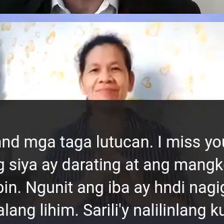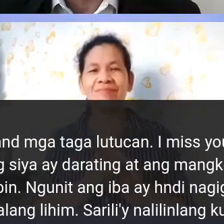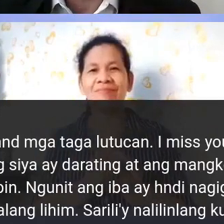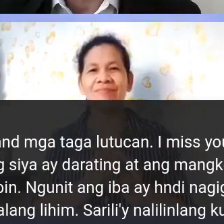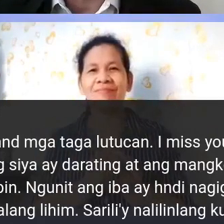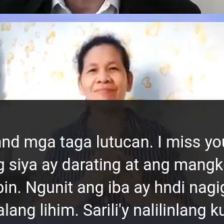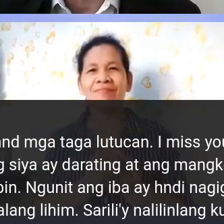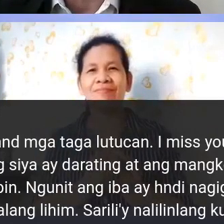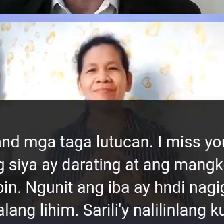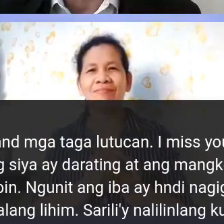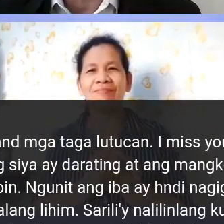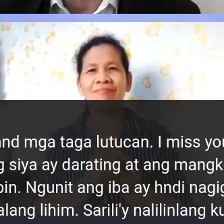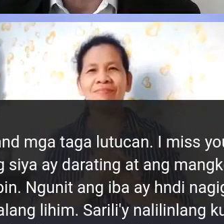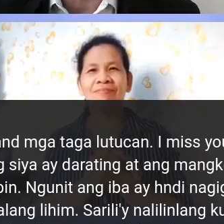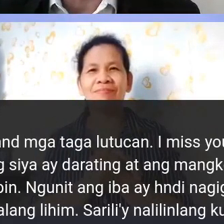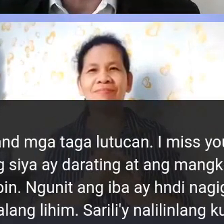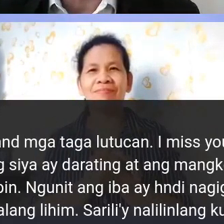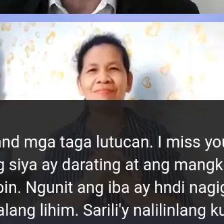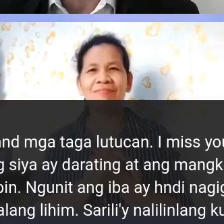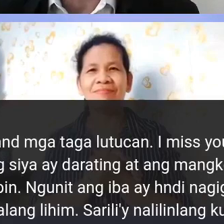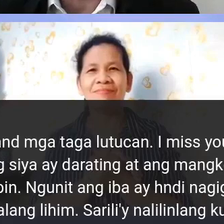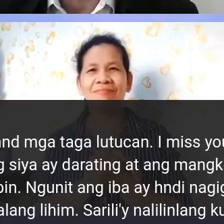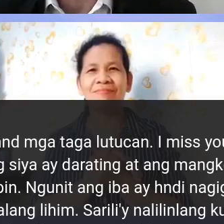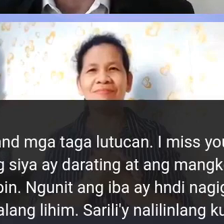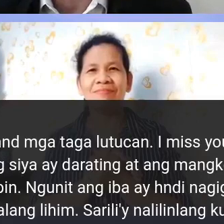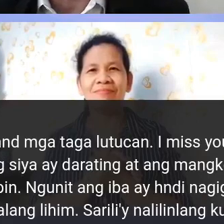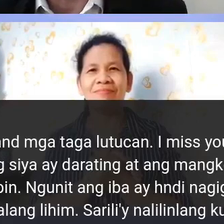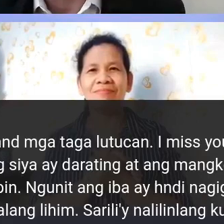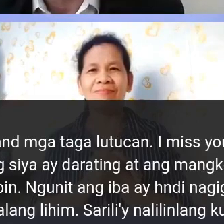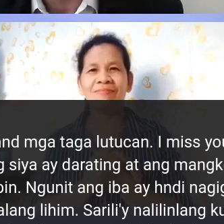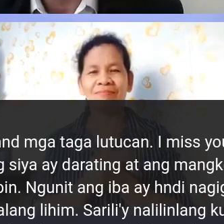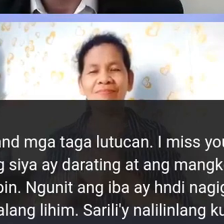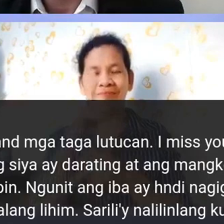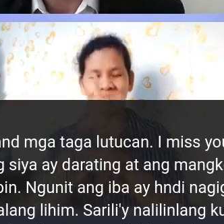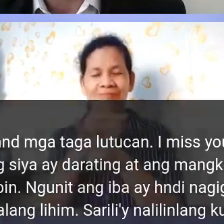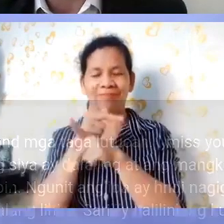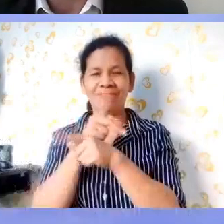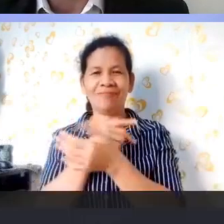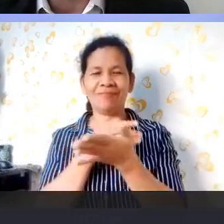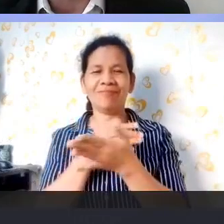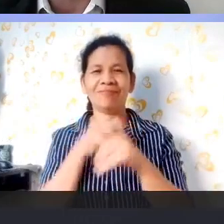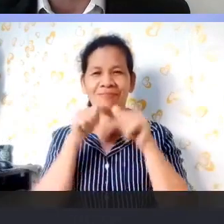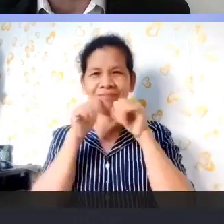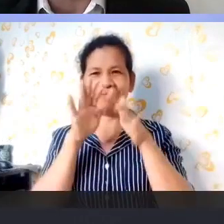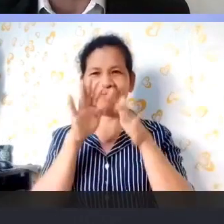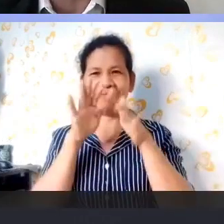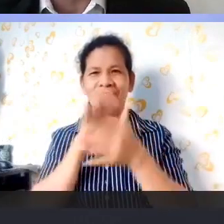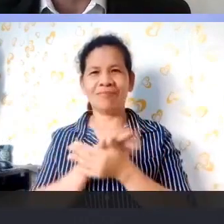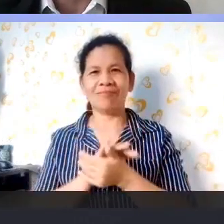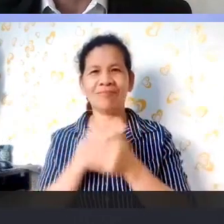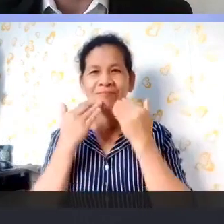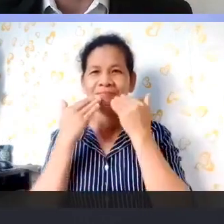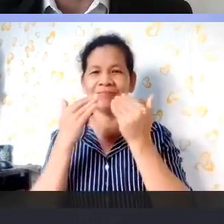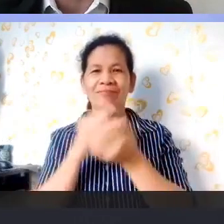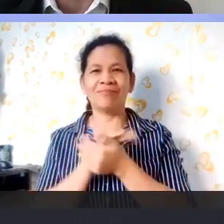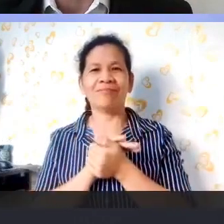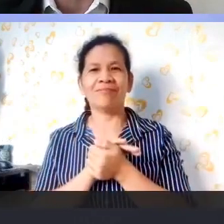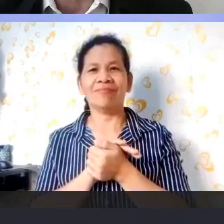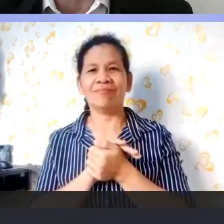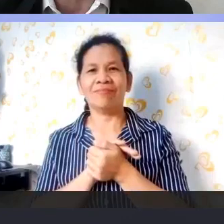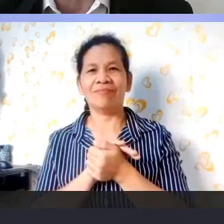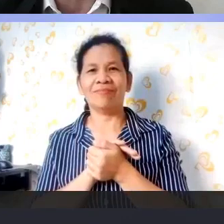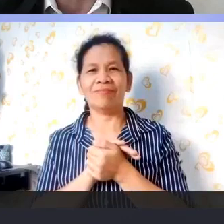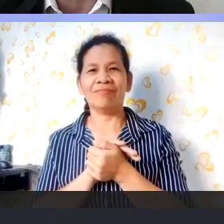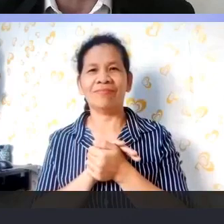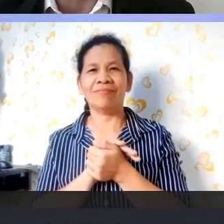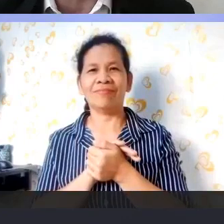po. At ingatan ka ng Panginoon dyan sa Qatar. Okay, pasasalamat po. Sabi